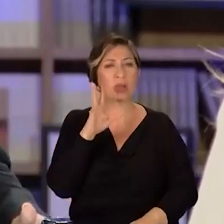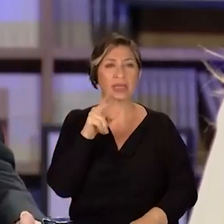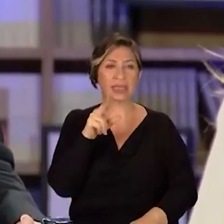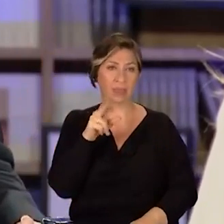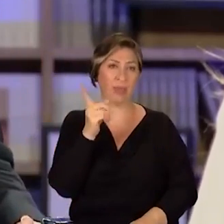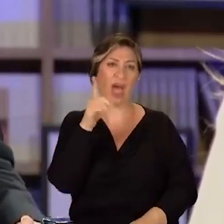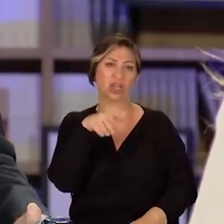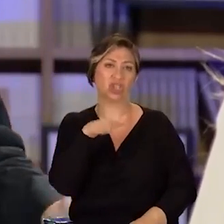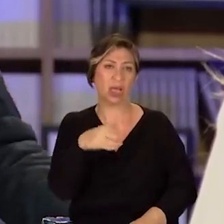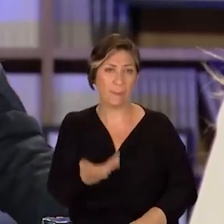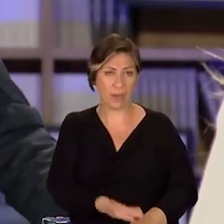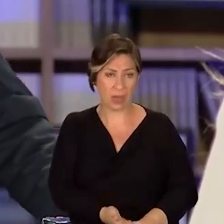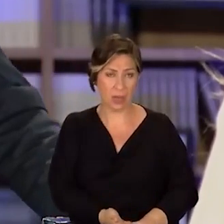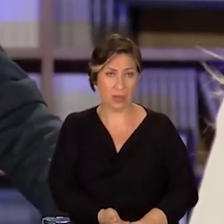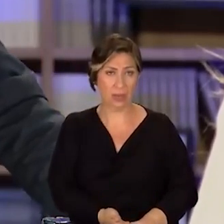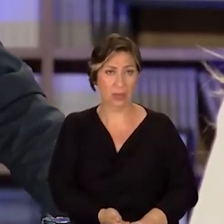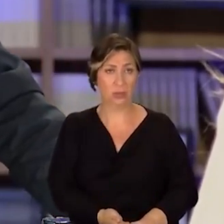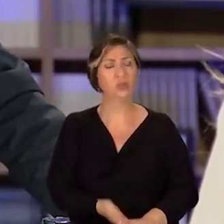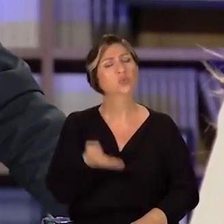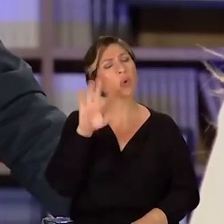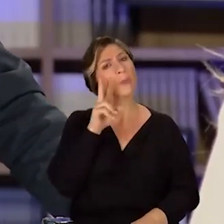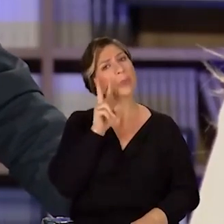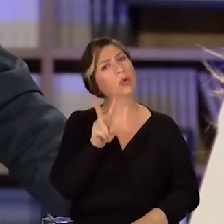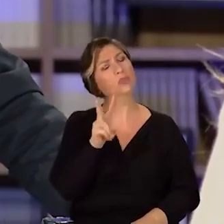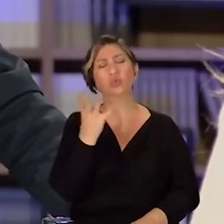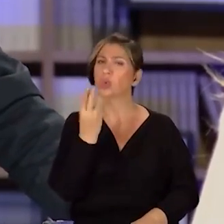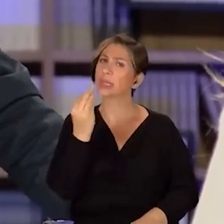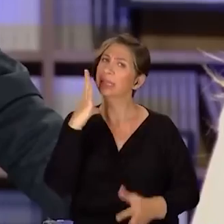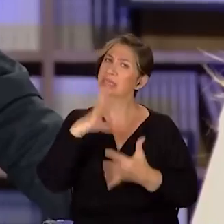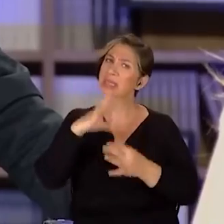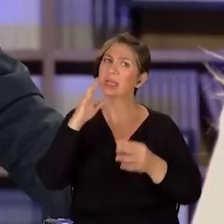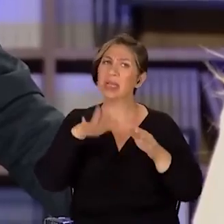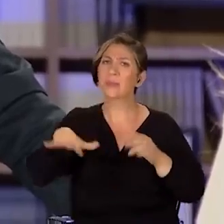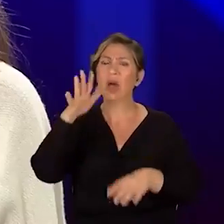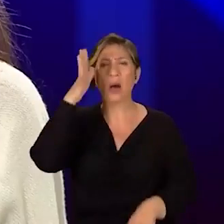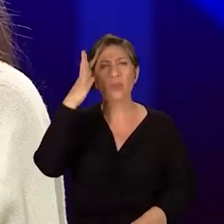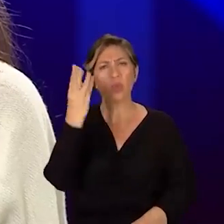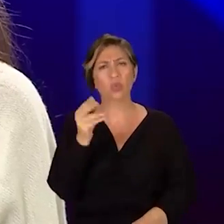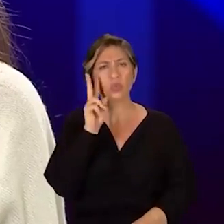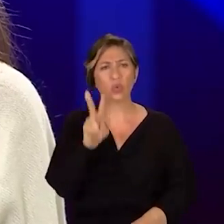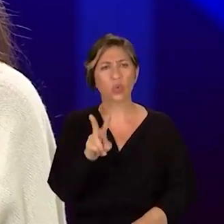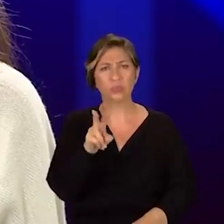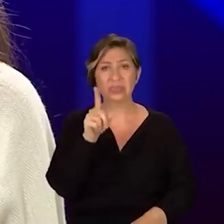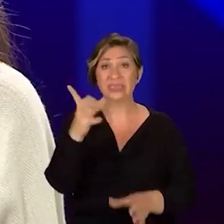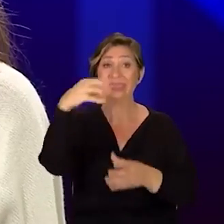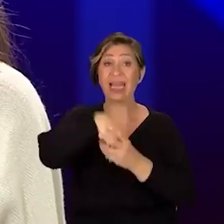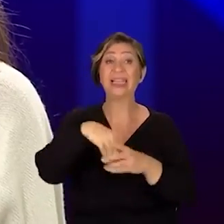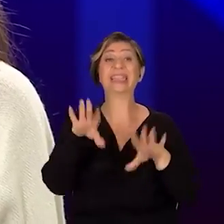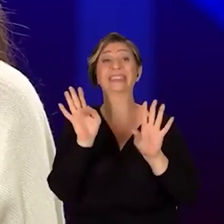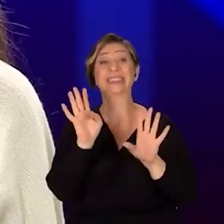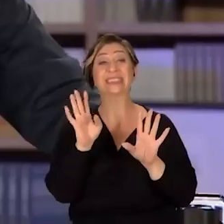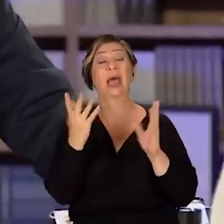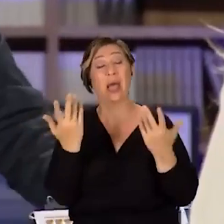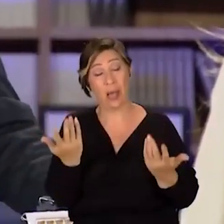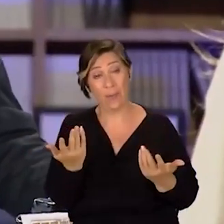yapamıyor bir aşağılanma. Sonra bakıyorum çok iyi uyuyan insanların genelde aptal olduklarını görüyorum. Bu siz dahil değilsiniz buna.